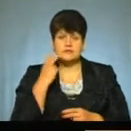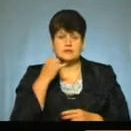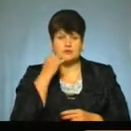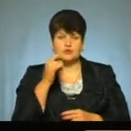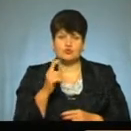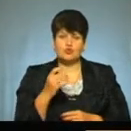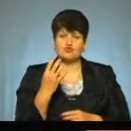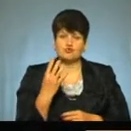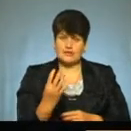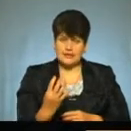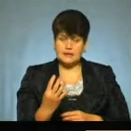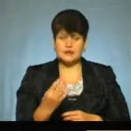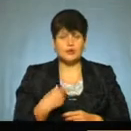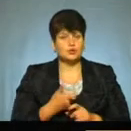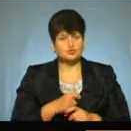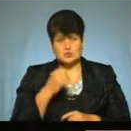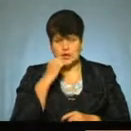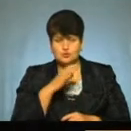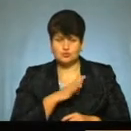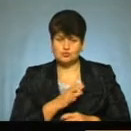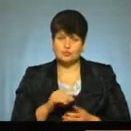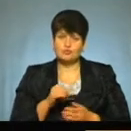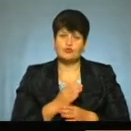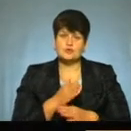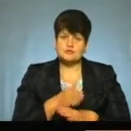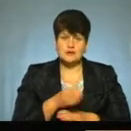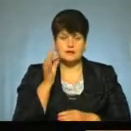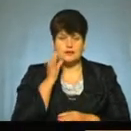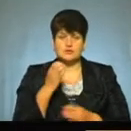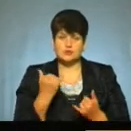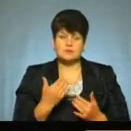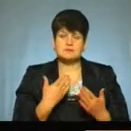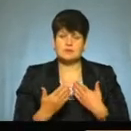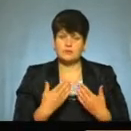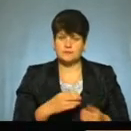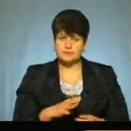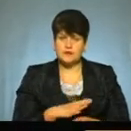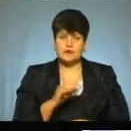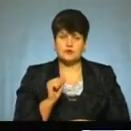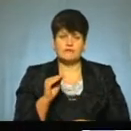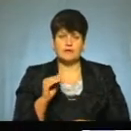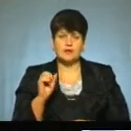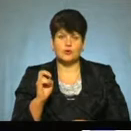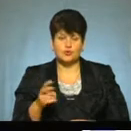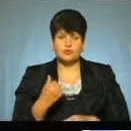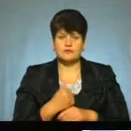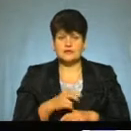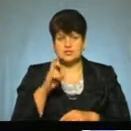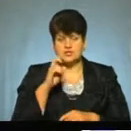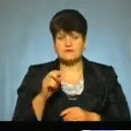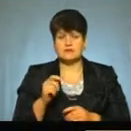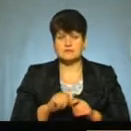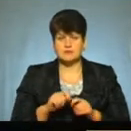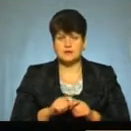телефонуйте 104. Я дуже дякую, що були сьогодні у нас в гостях. Нагадую, сьогодні ми спілкувалися із Анатолієм Філюком, головним державним інспектором